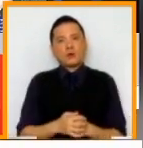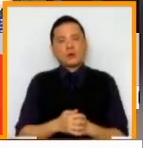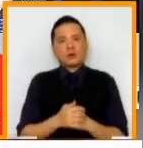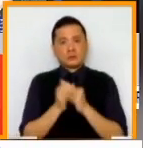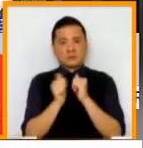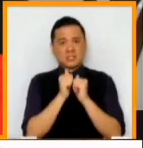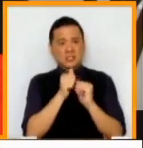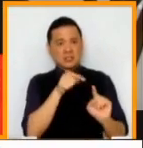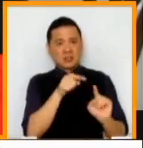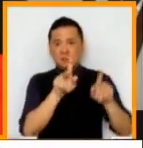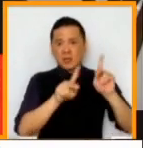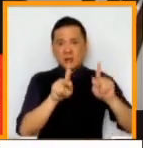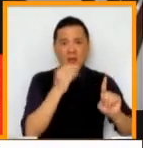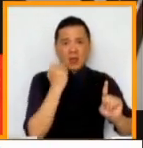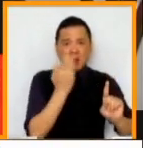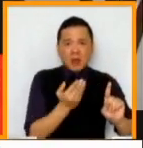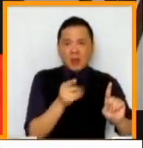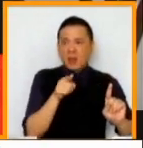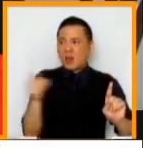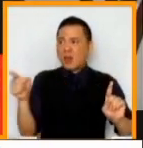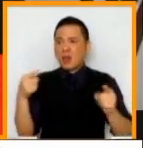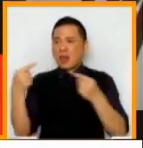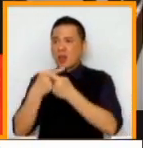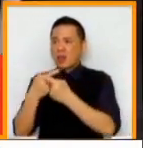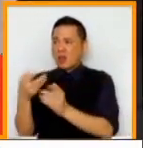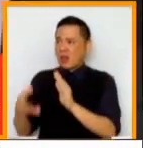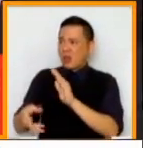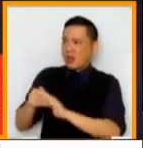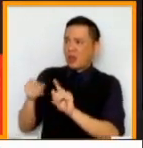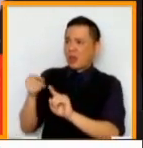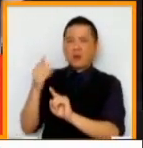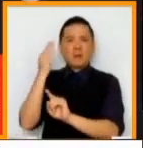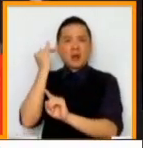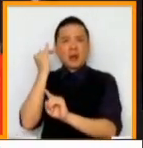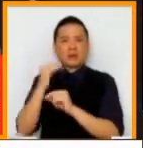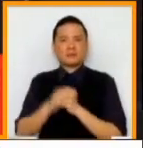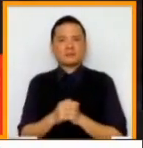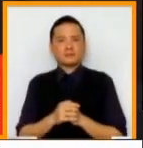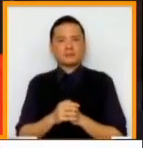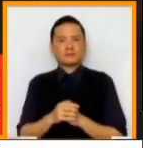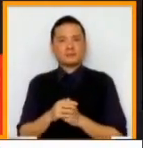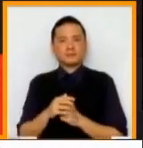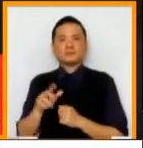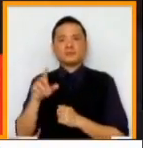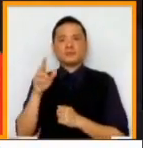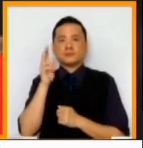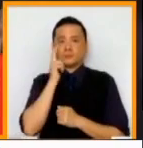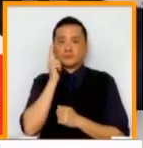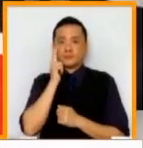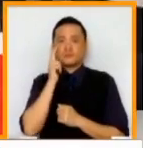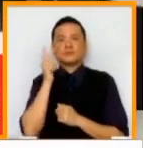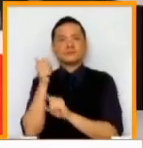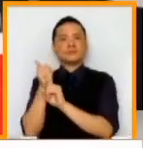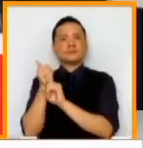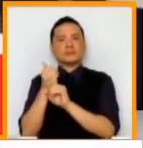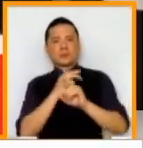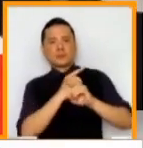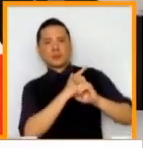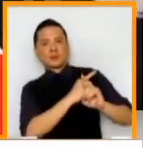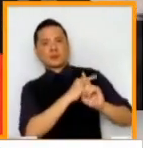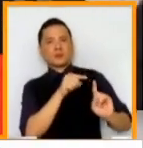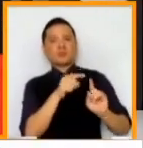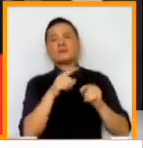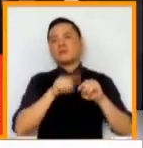yung mga tao. Ilang beses nang pinagtanggol ni Pangulong Duterte ang kanyang kaibigan at dating economic advisor na si Michael Yang na sangkot sa